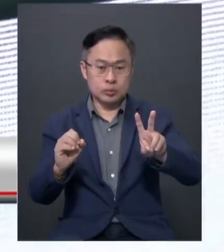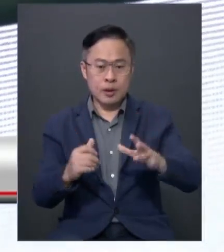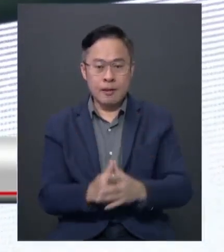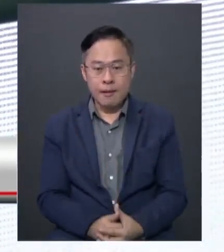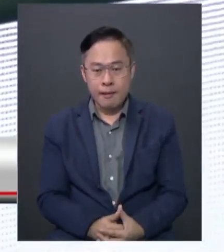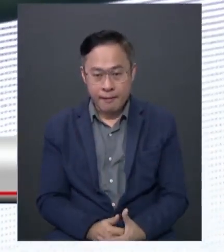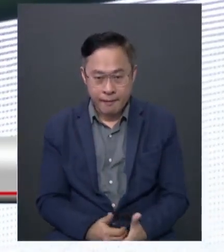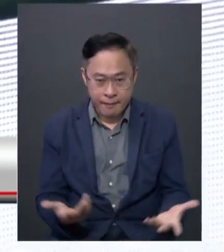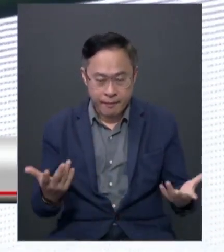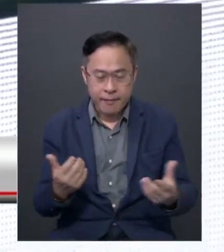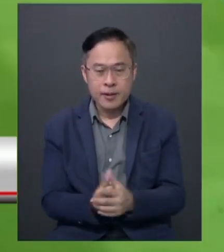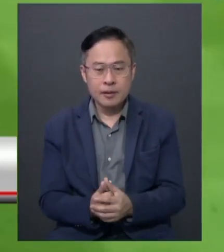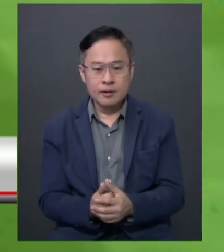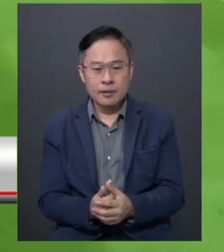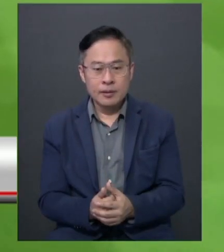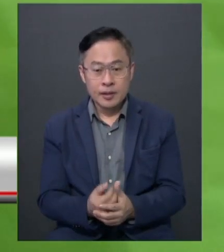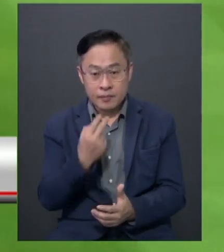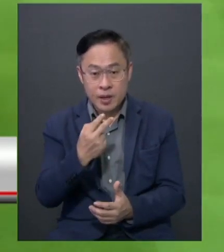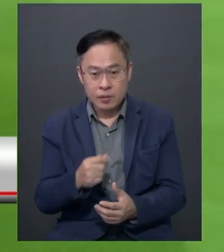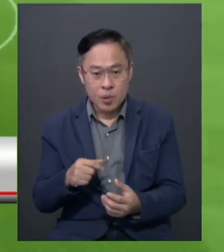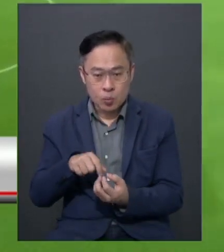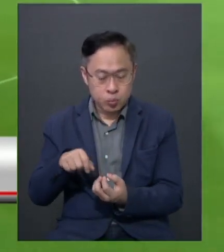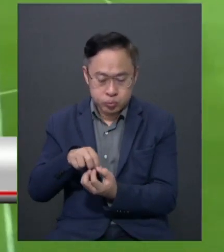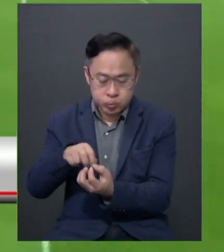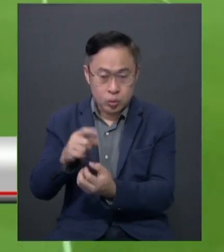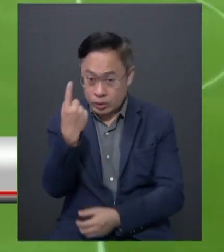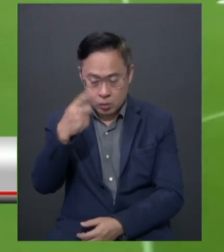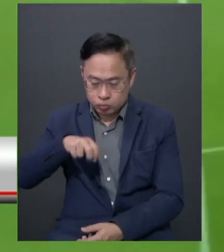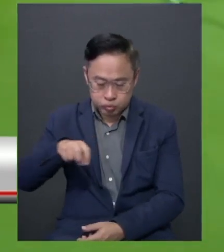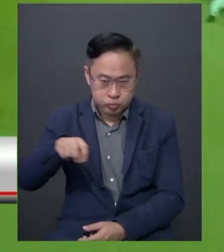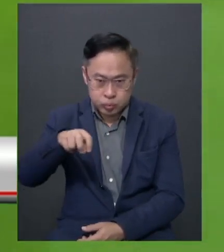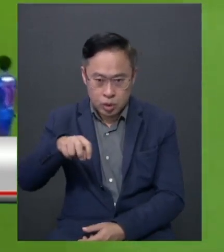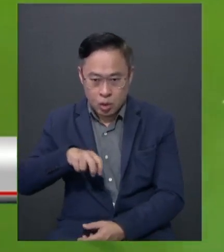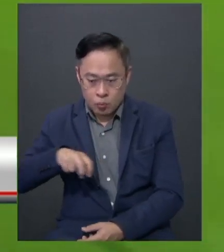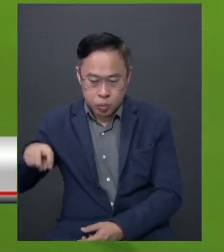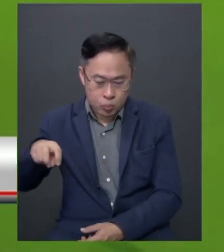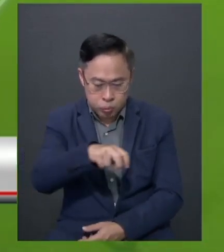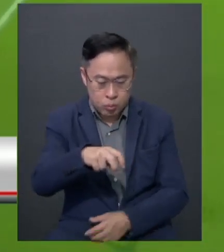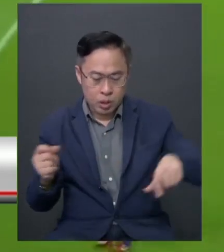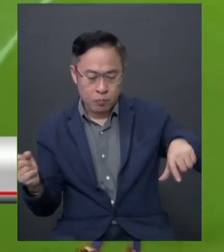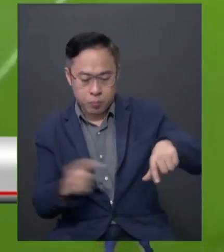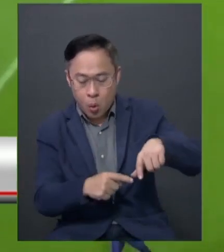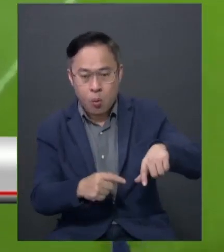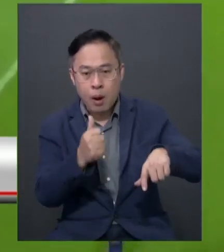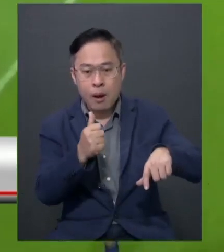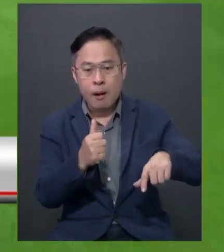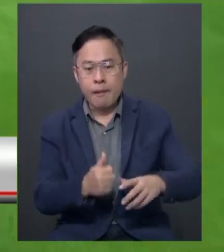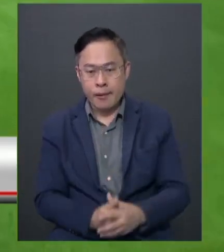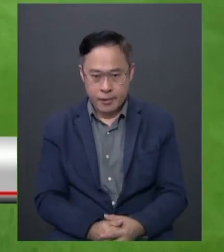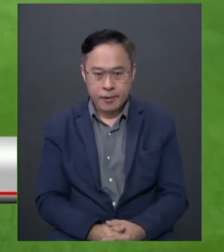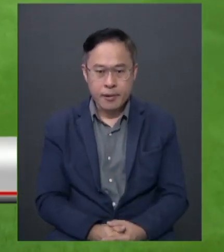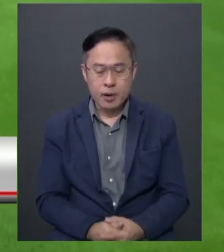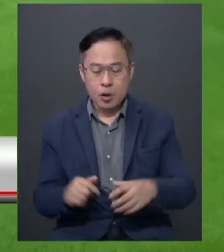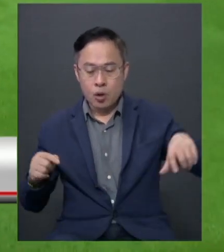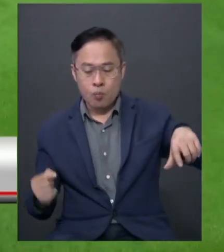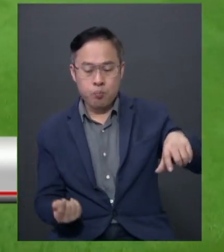อ้นี่คือฝีเท้าโดดเด่นมากแล้วดูจังหวะนี้คือนิ่งจริงๆครับแตะหนีมา2แล้วชิปอีกทีครับ คือแตะหนีว่านิ่งแล้วจังหวะ